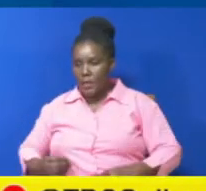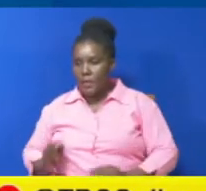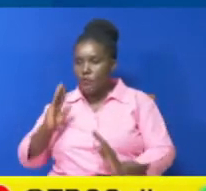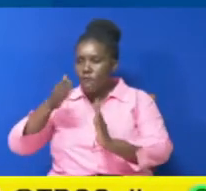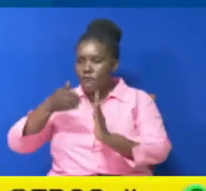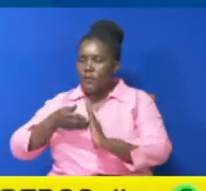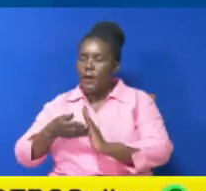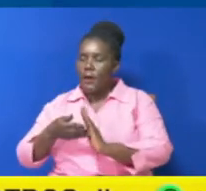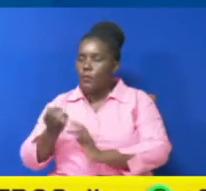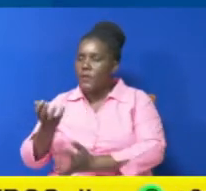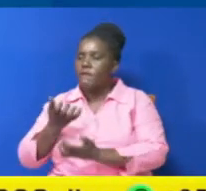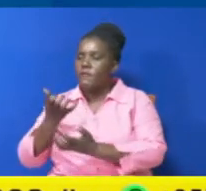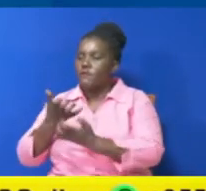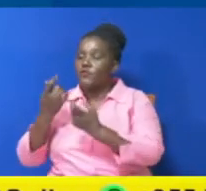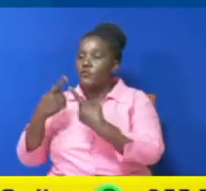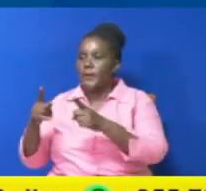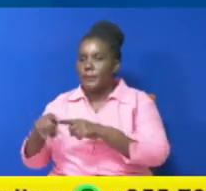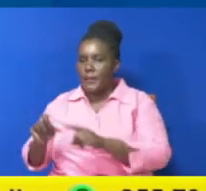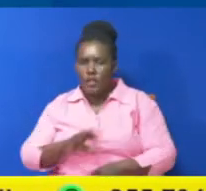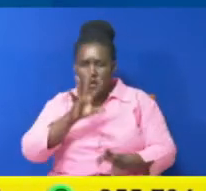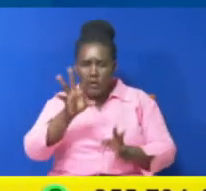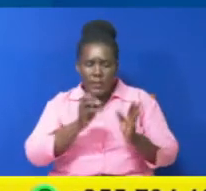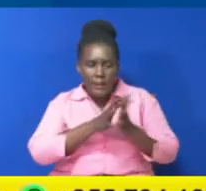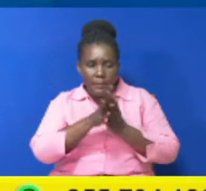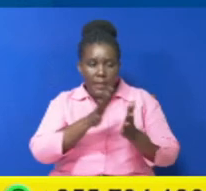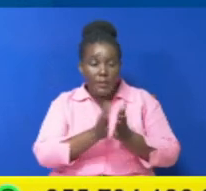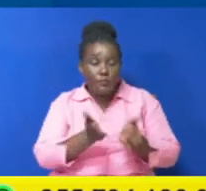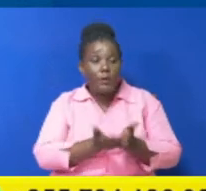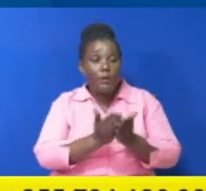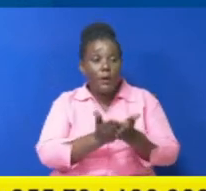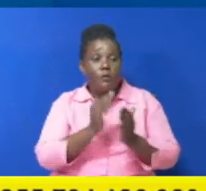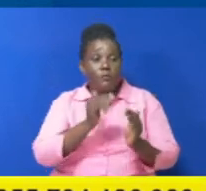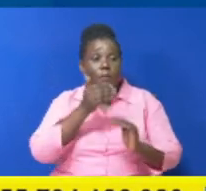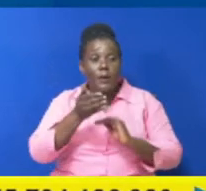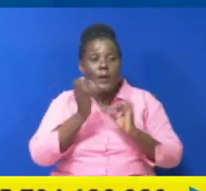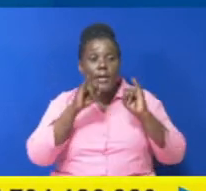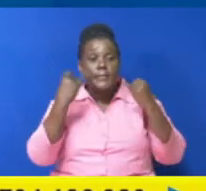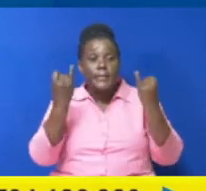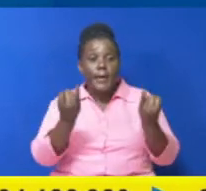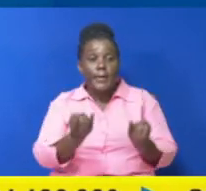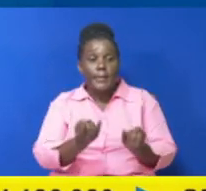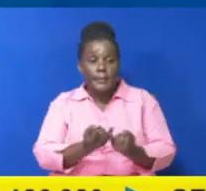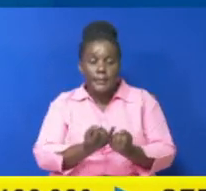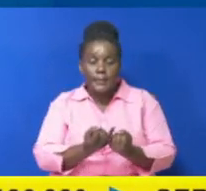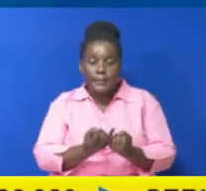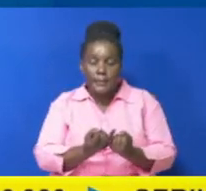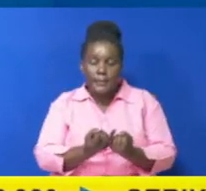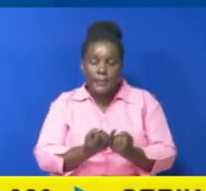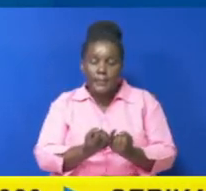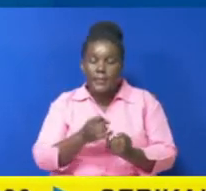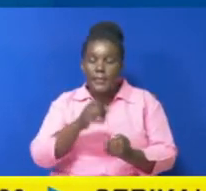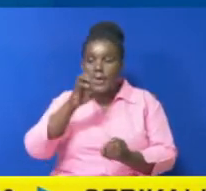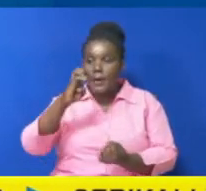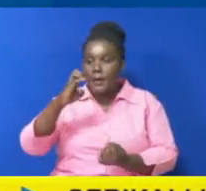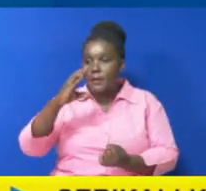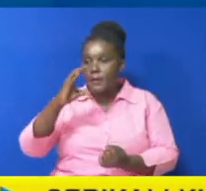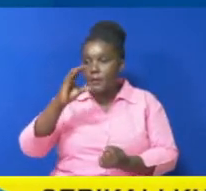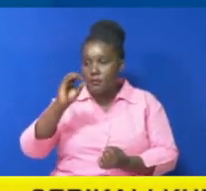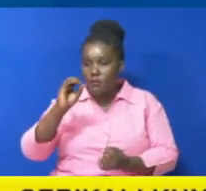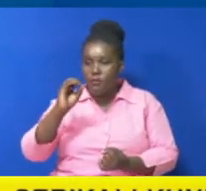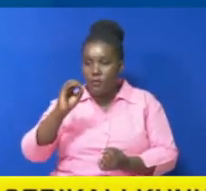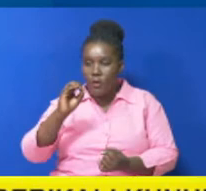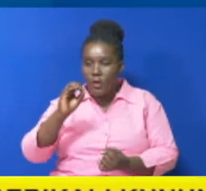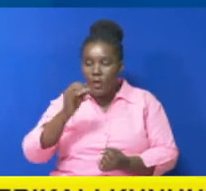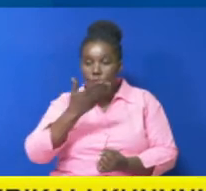mbalimbali vya utalii. Hayo yamezungumzwa na wadau hao mara baada ya taasisi ya Eagle Development Foundation kupelekea